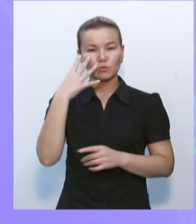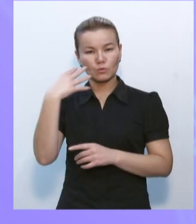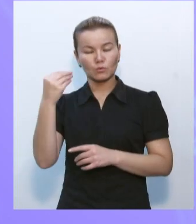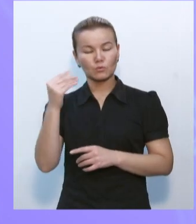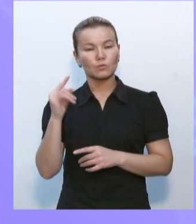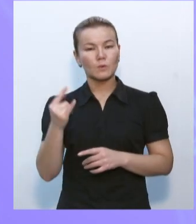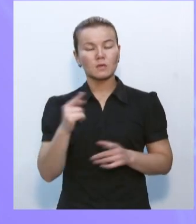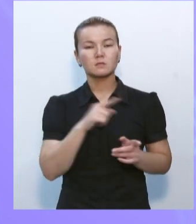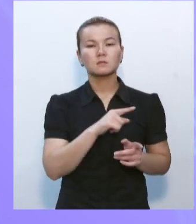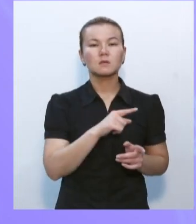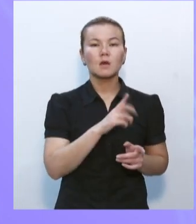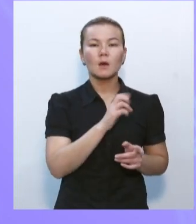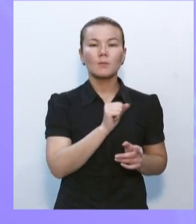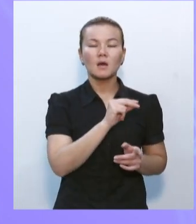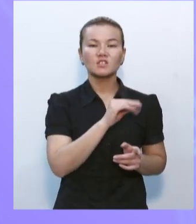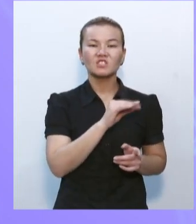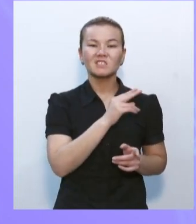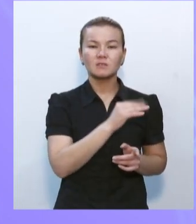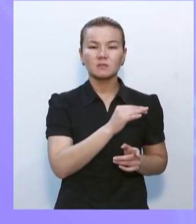Түлкүнүн баласы бачики.